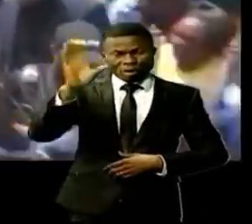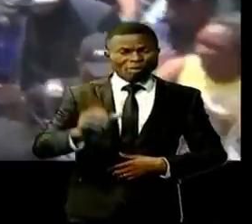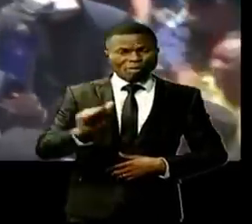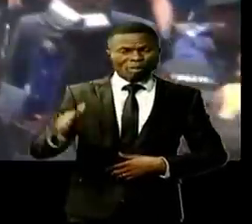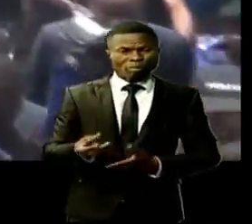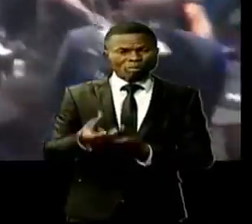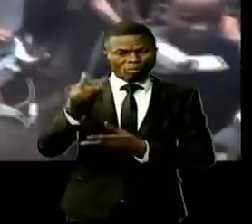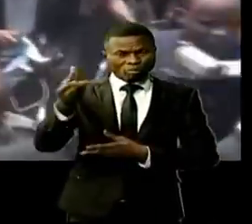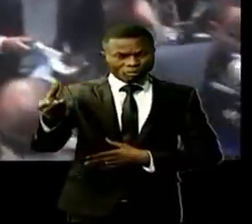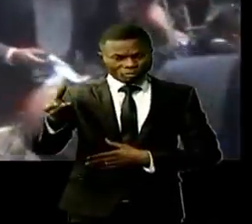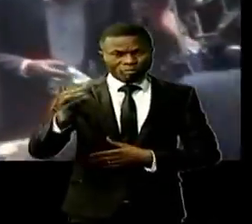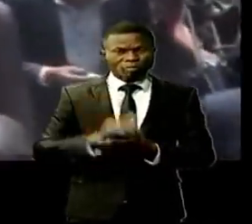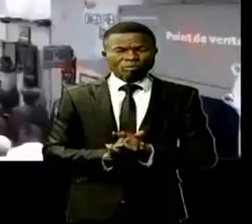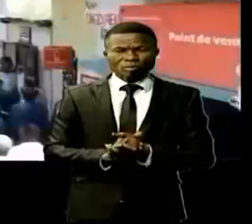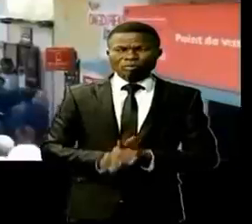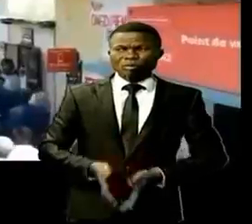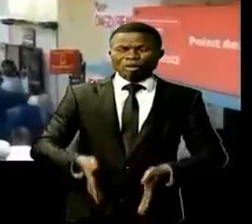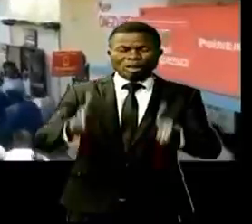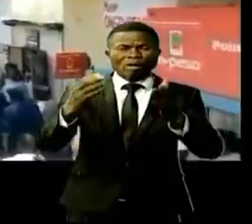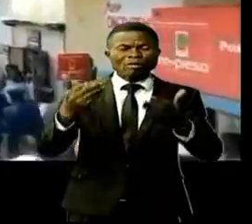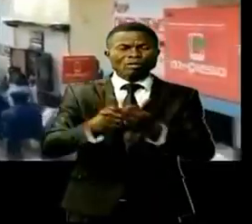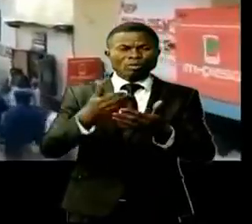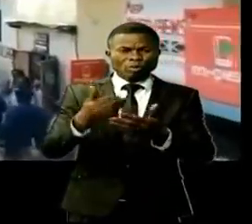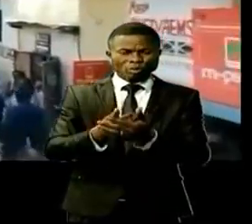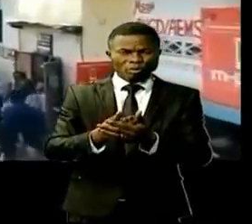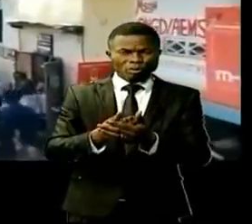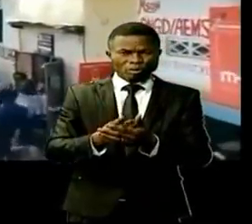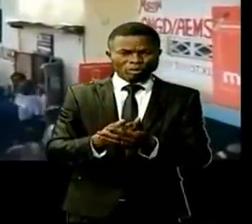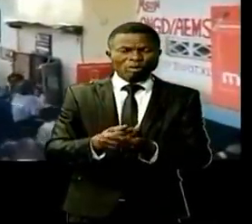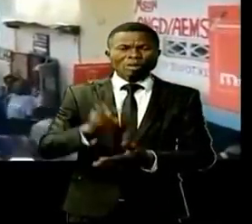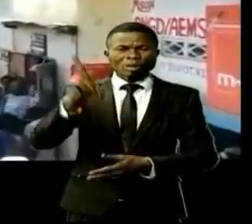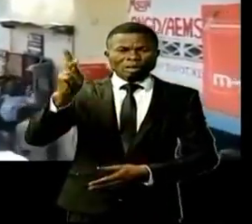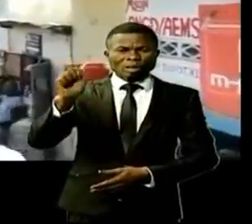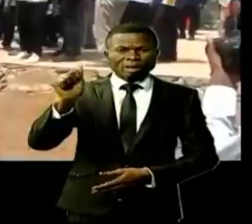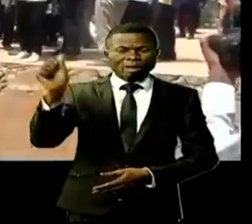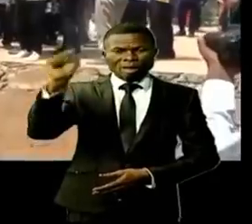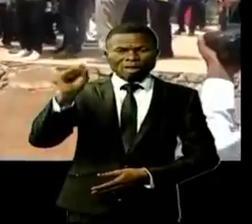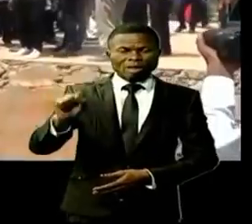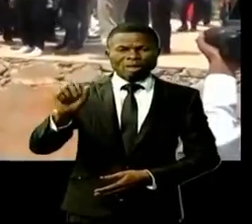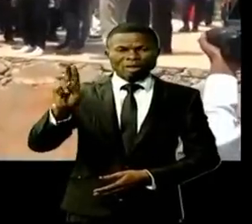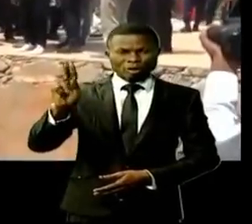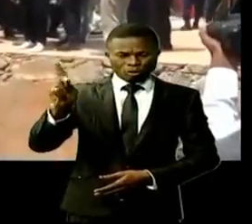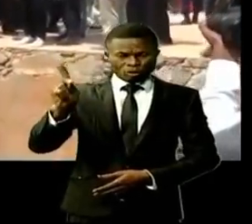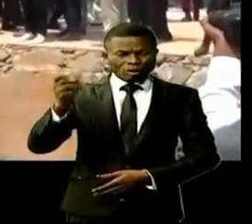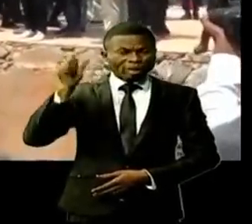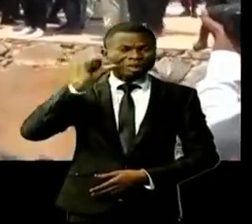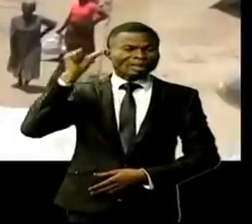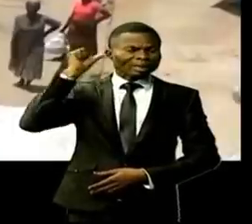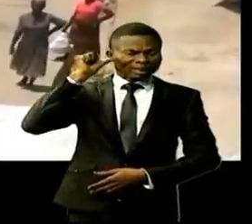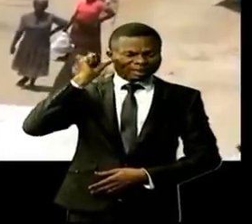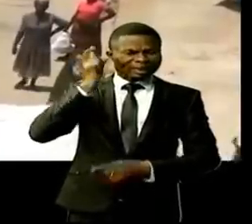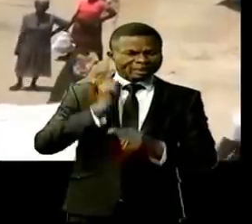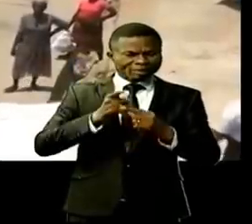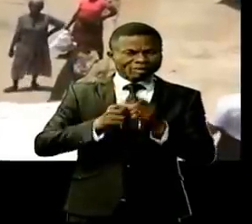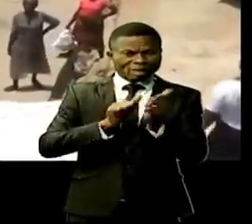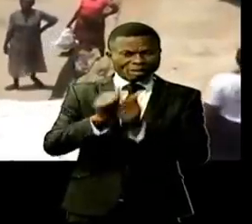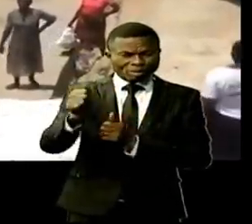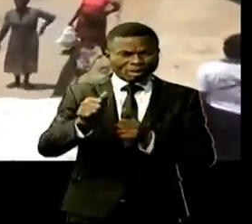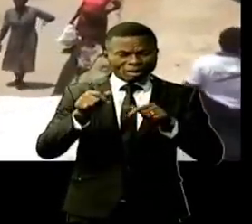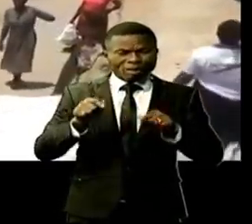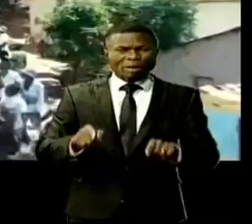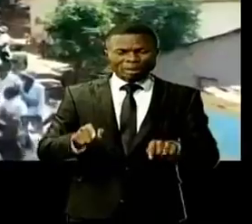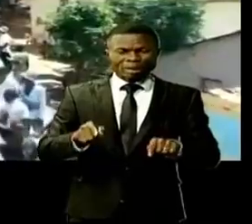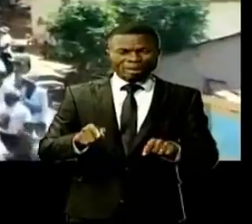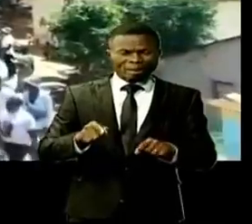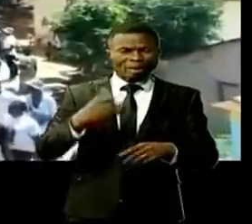central. La place Bobabar sur Nouvelle Avenue et les monts Kassou dans la commune de Vouzi qui hier donnait du fil à retordre aux usagers,